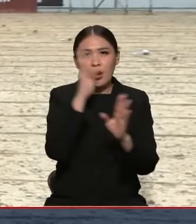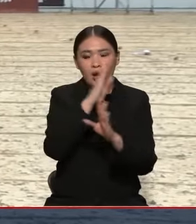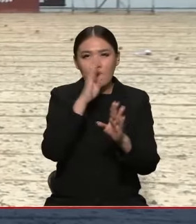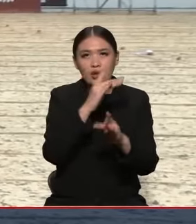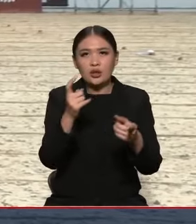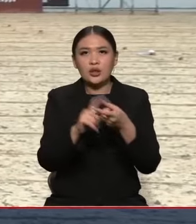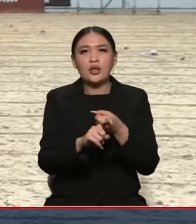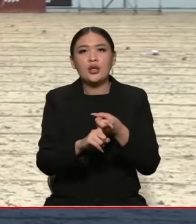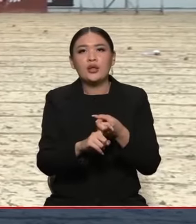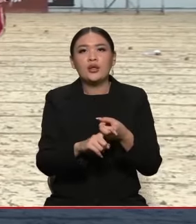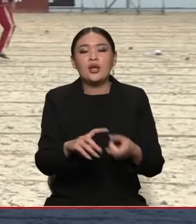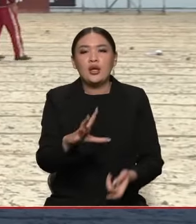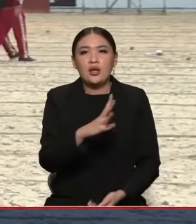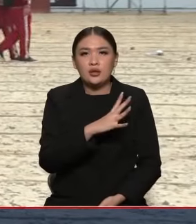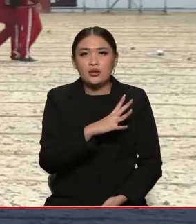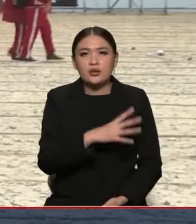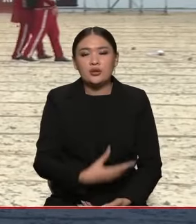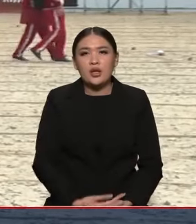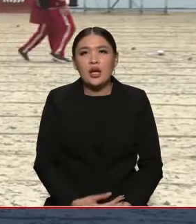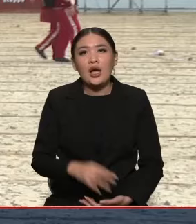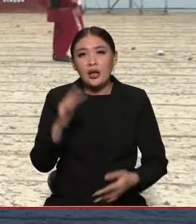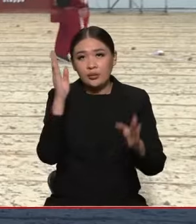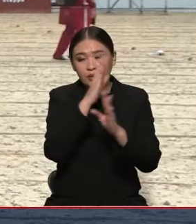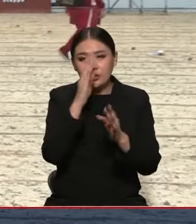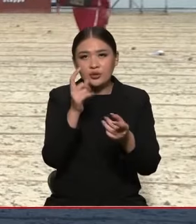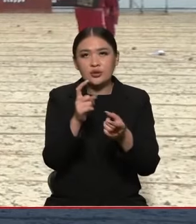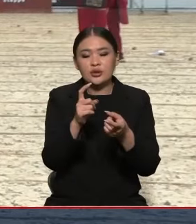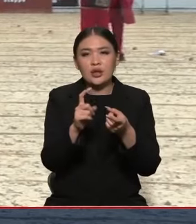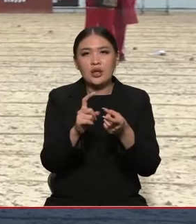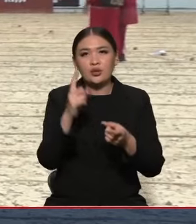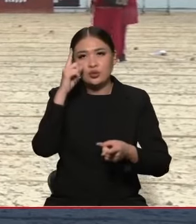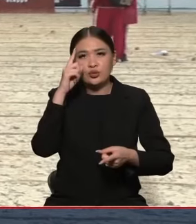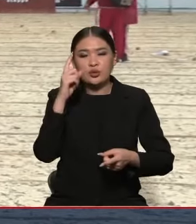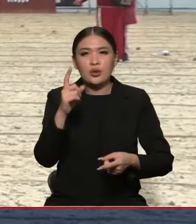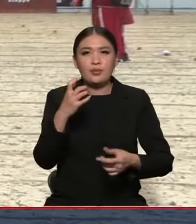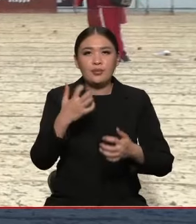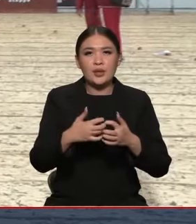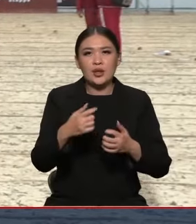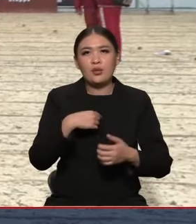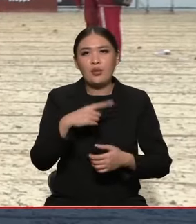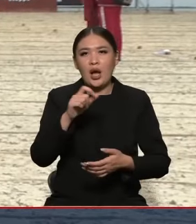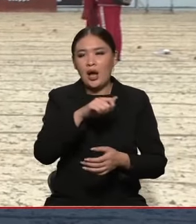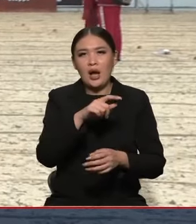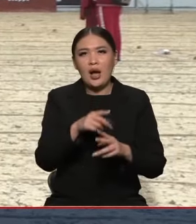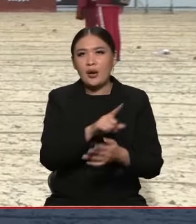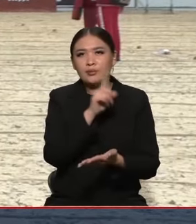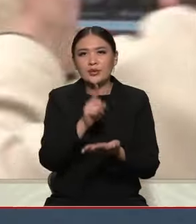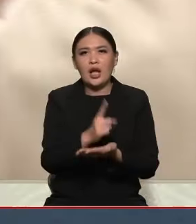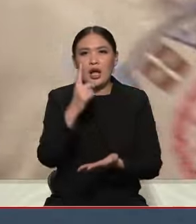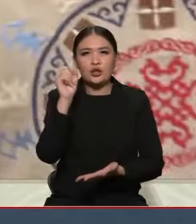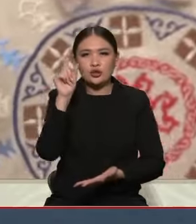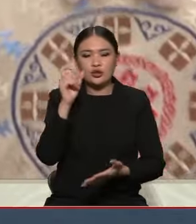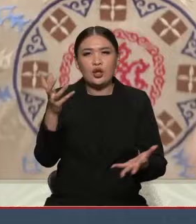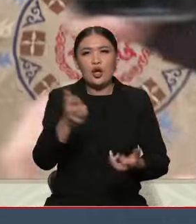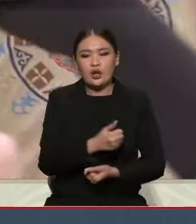все ситуации, нюансы. И по прогнозам, я, конечно, минимально сказал, что я обязательно со своей командой возьму одно золото.